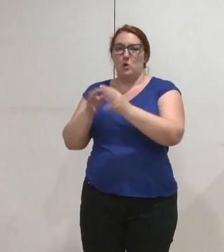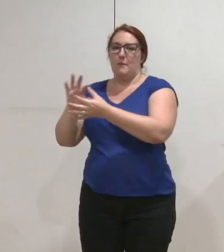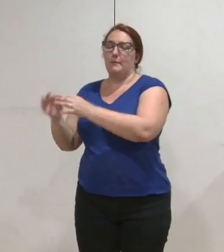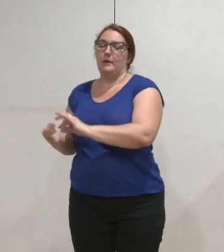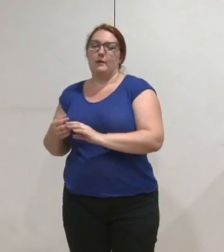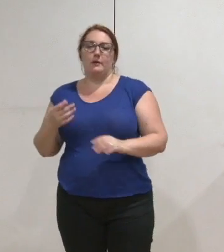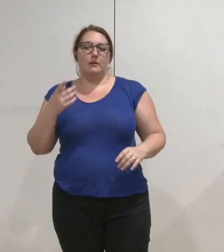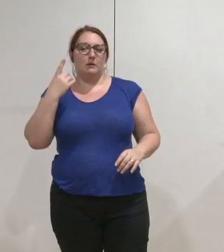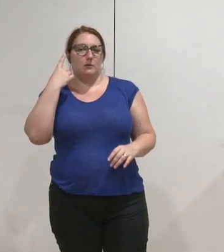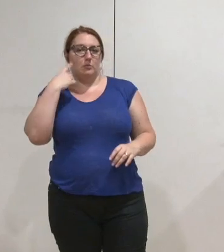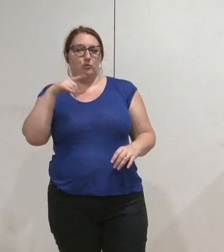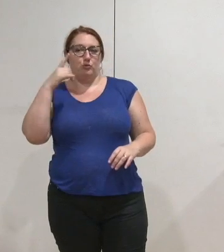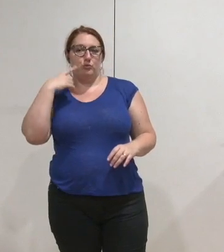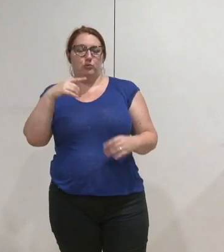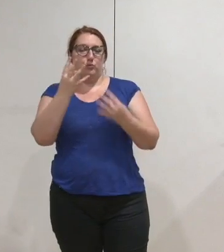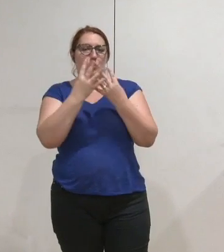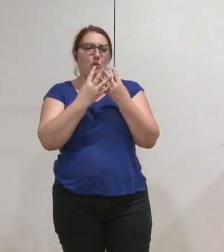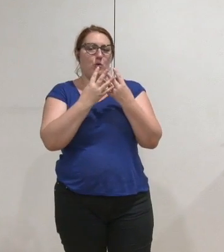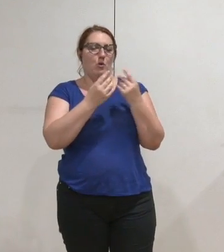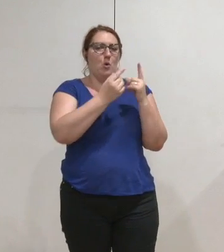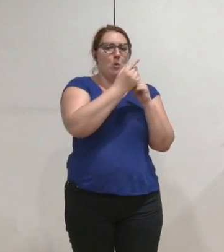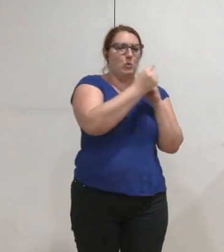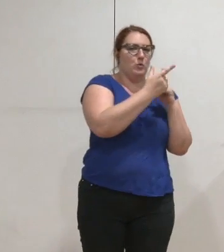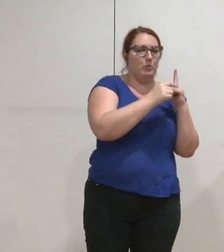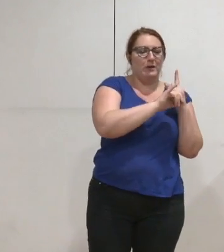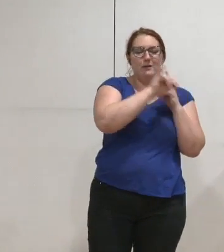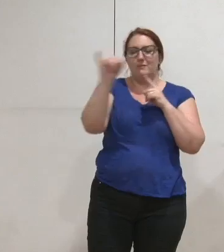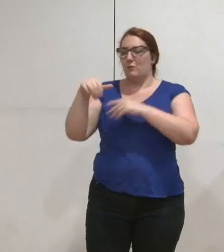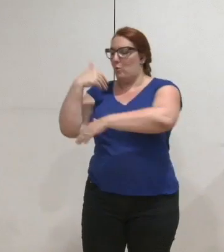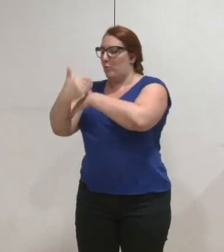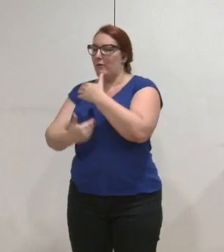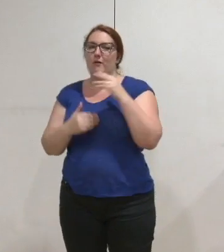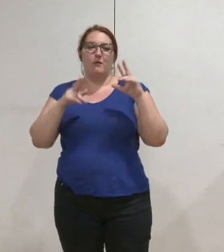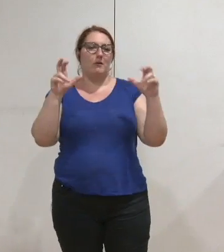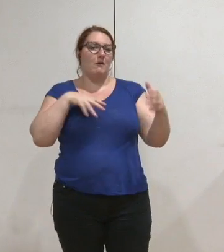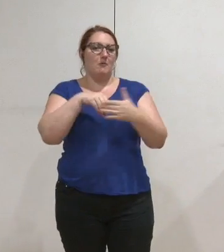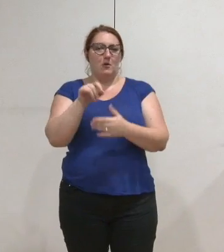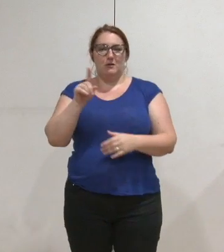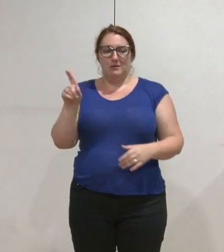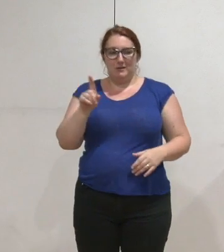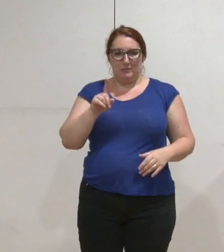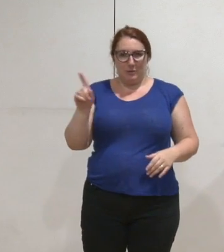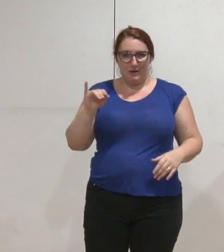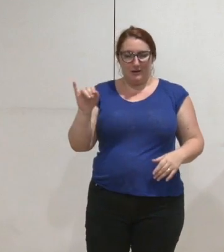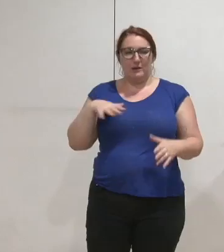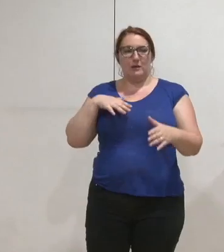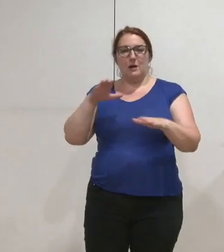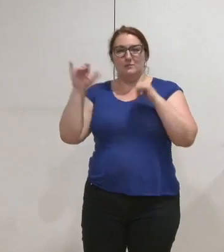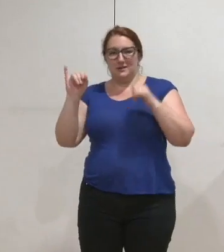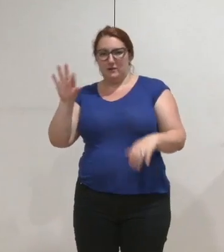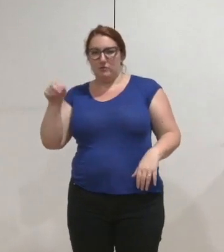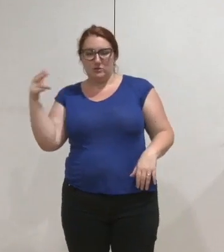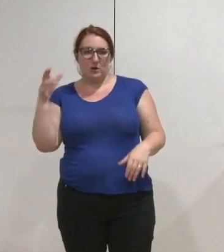pour l'opération du blé au pain qui ne prend pas part au vote qui s'abstient frond national qui vote contre qui vote